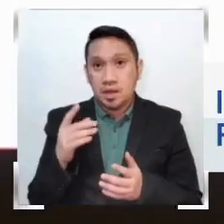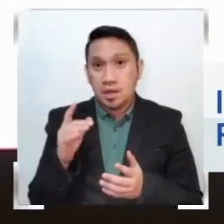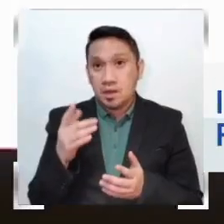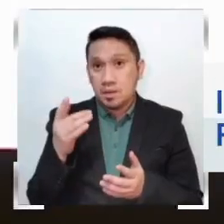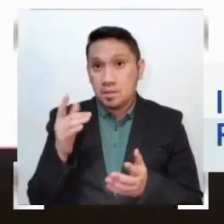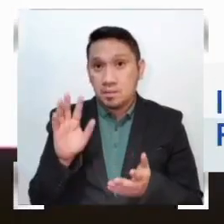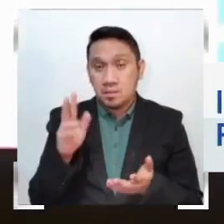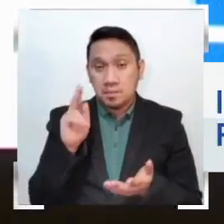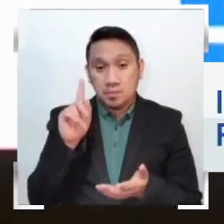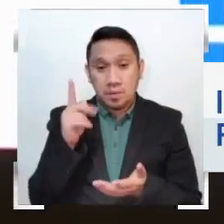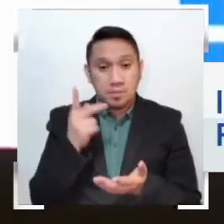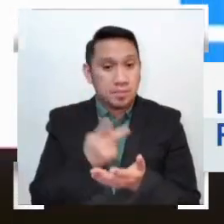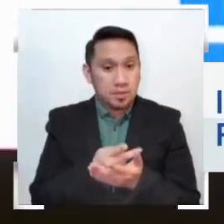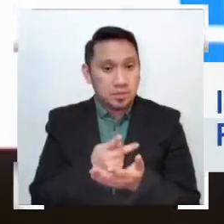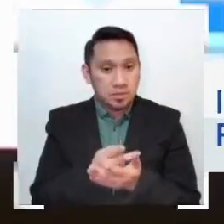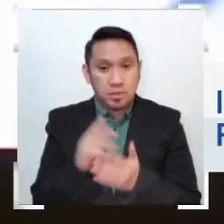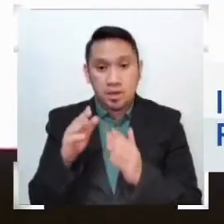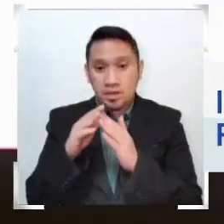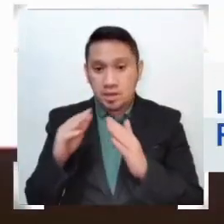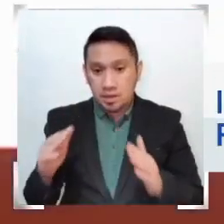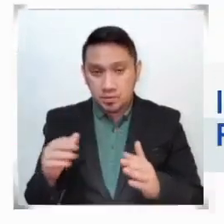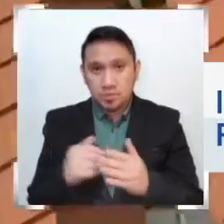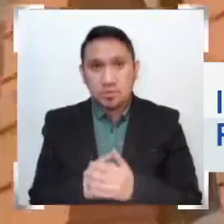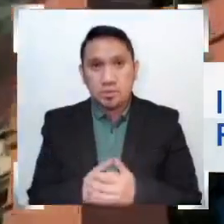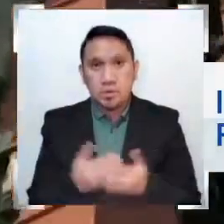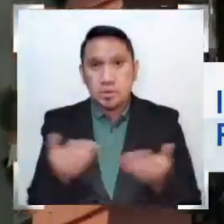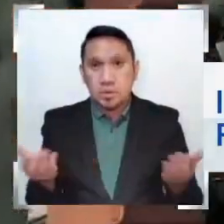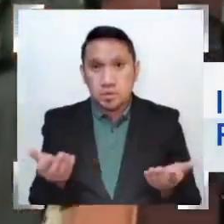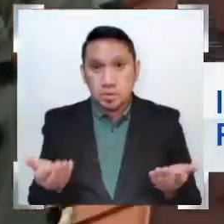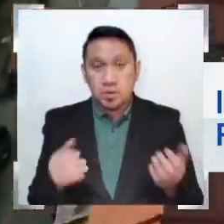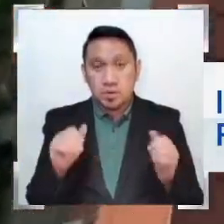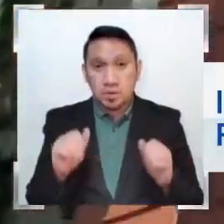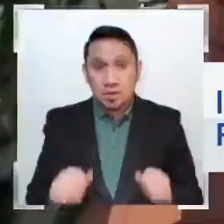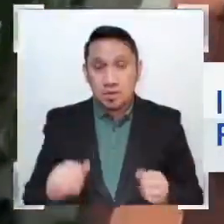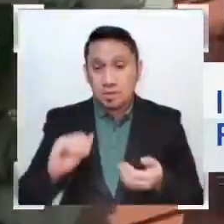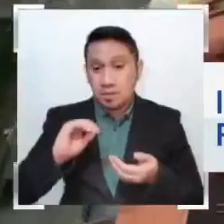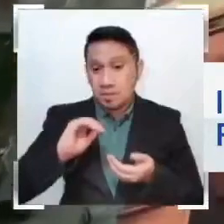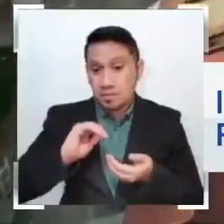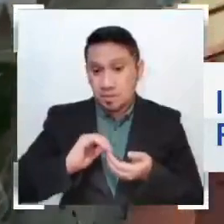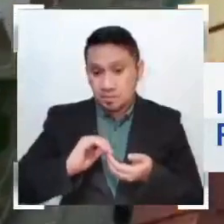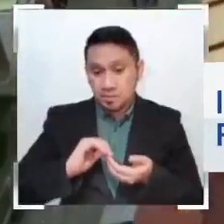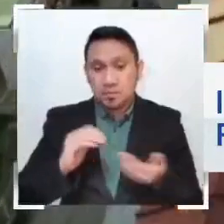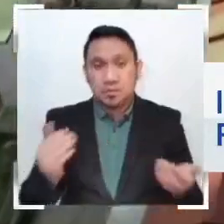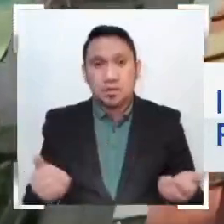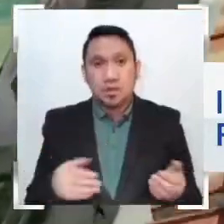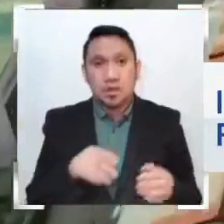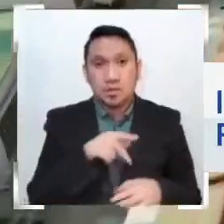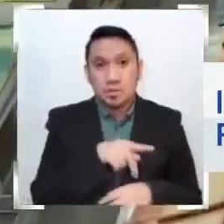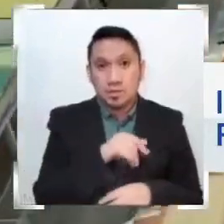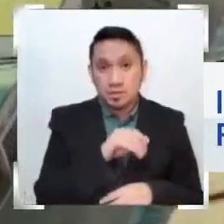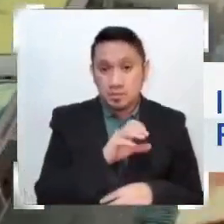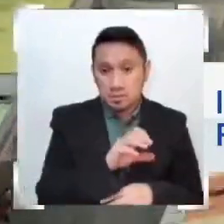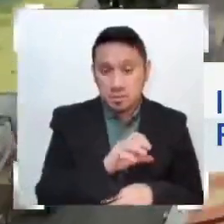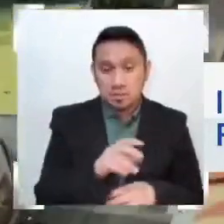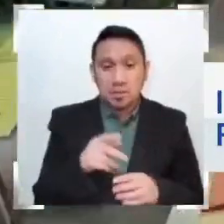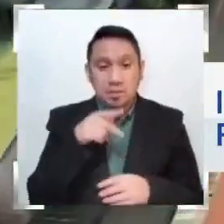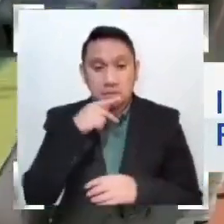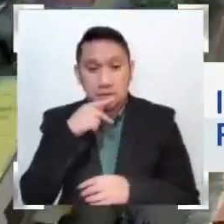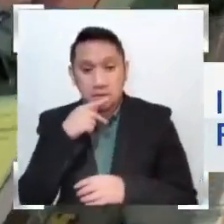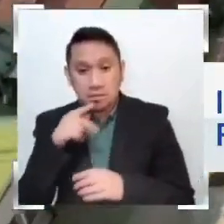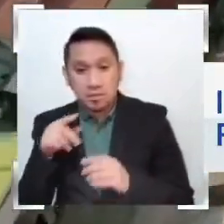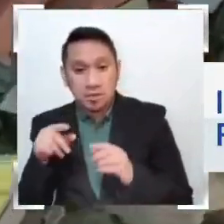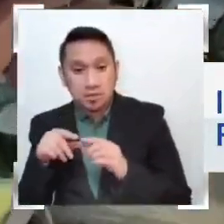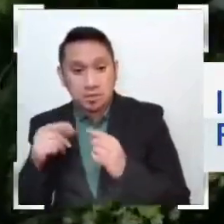isang housing facilitation initiative kung saan nakikipag-partner ang PCUP sa private sector para hikayating maglaan ng lupa para